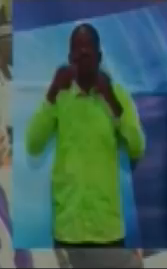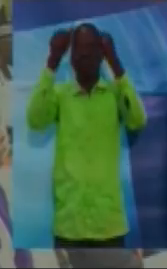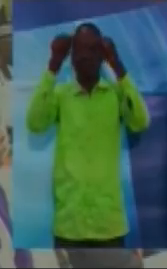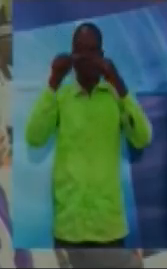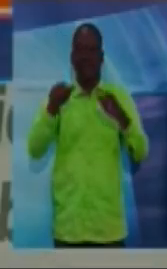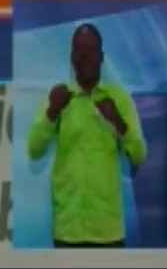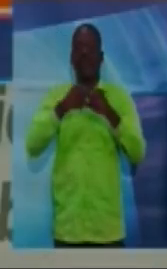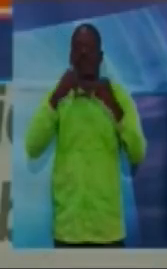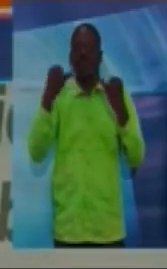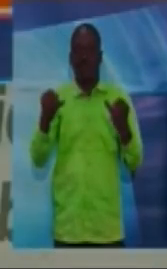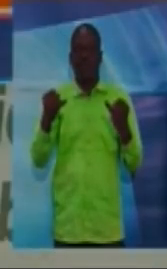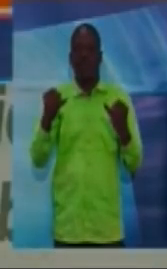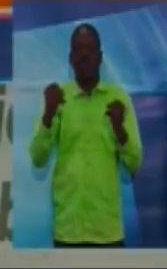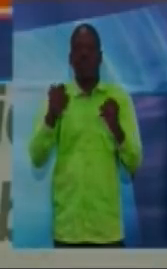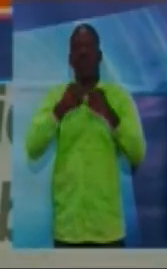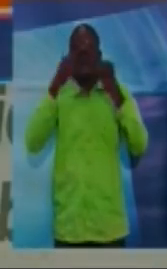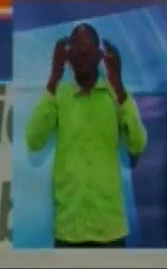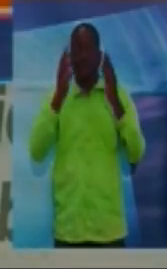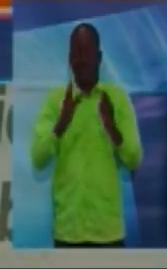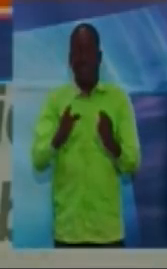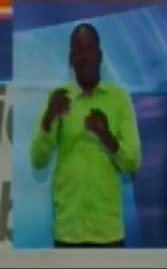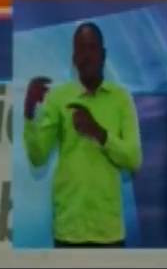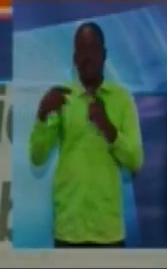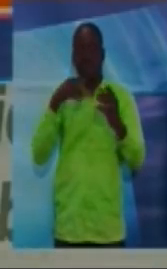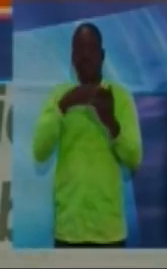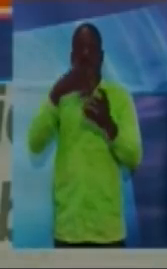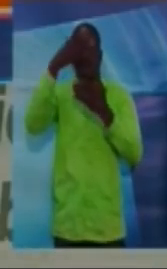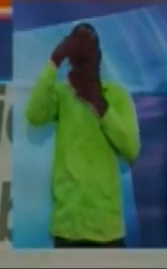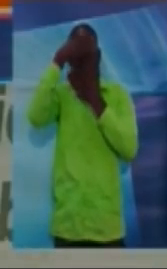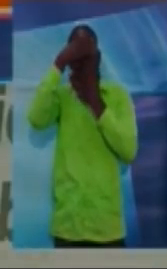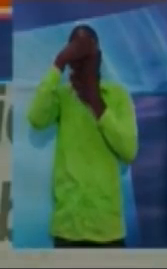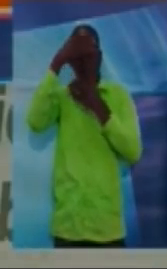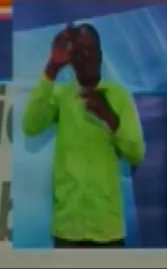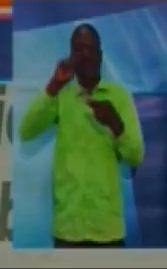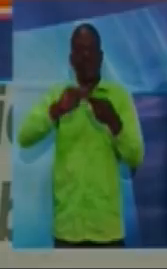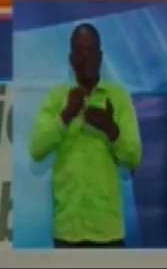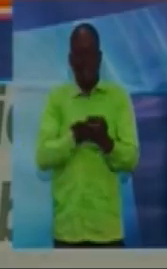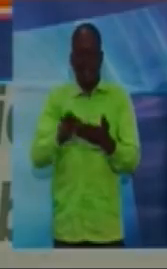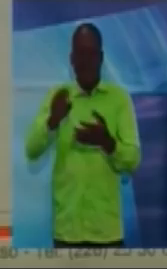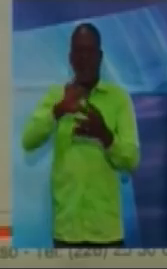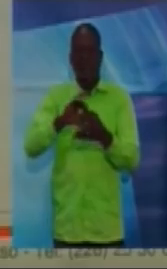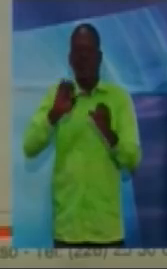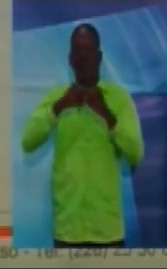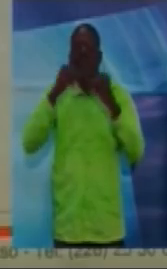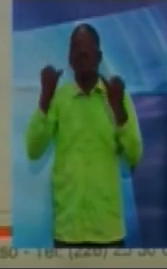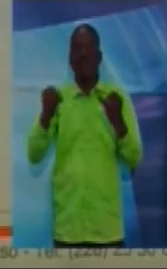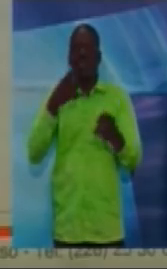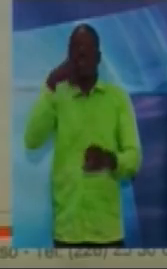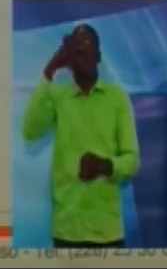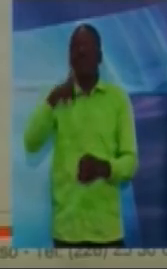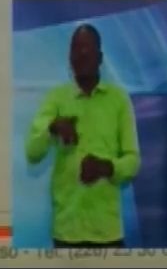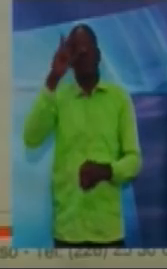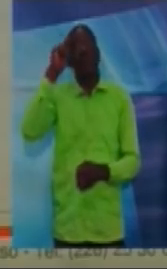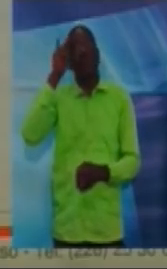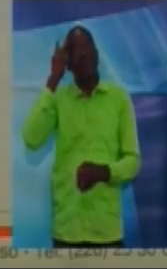Sidoya. Les médias veulent s'armer pour lutter contre le terrorisme, note le journal Le Quotidien. Il faut repenser le rôle